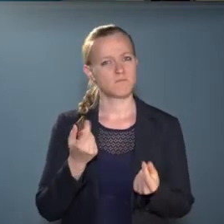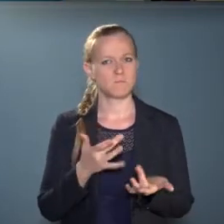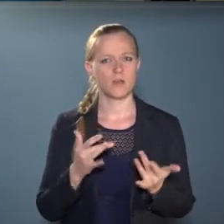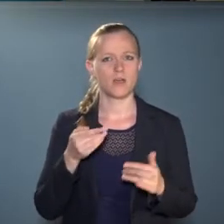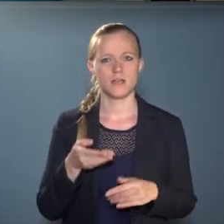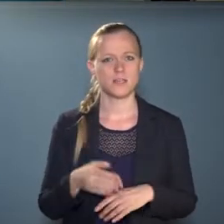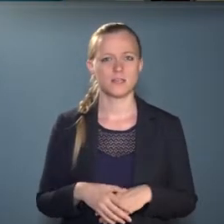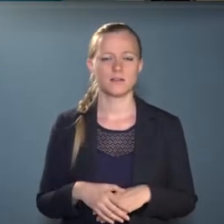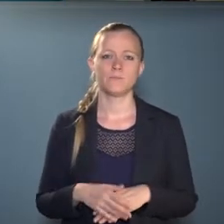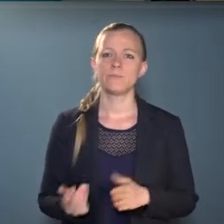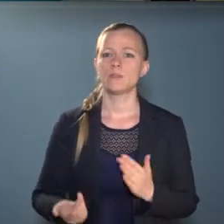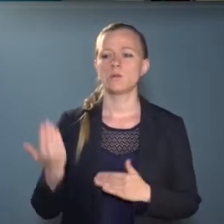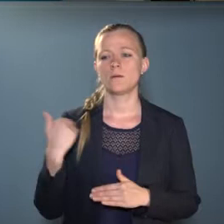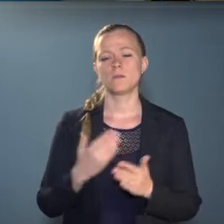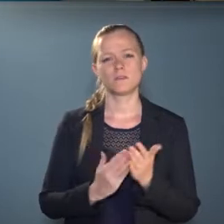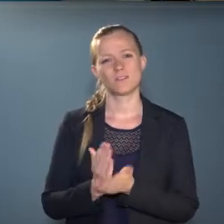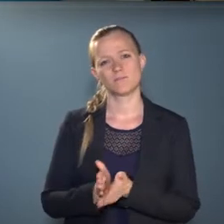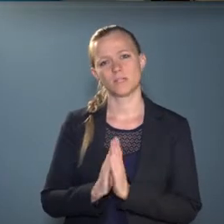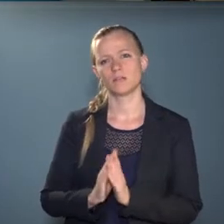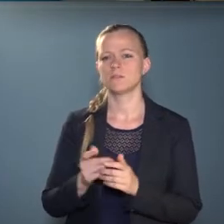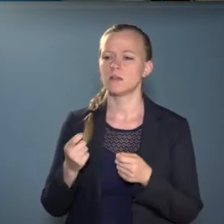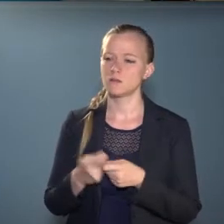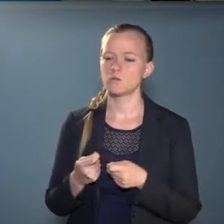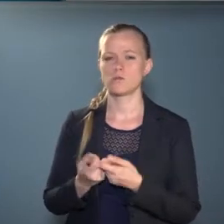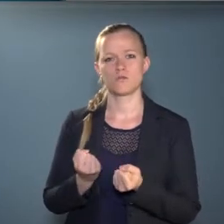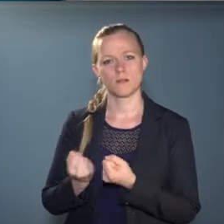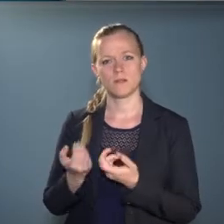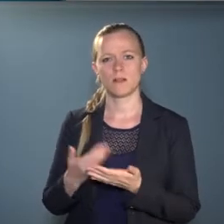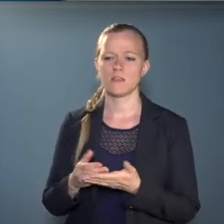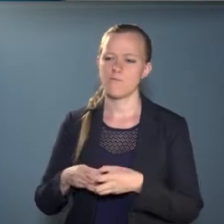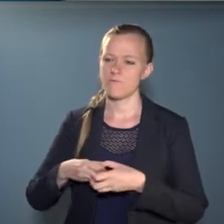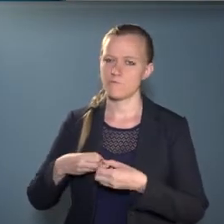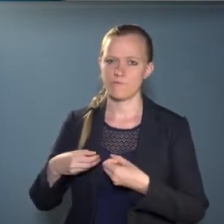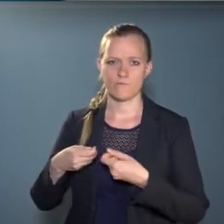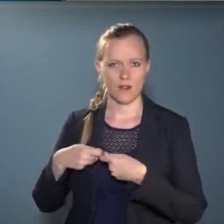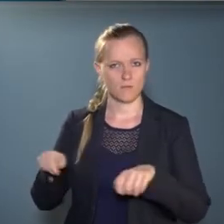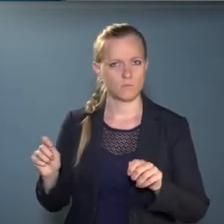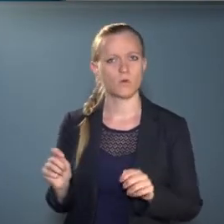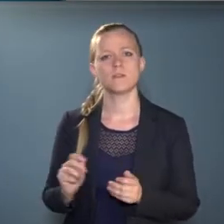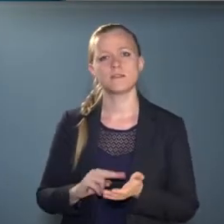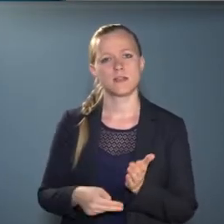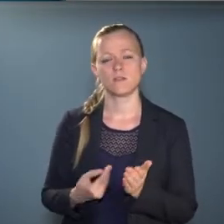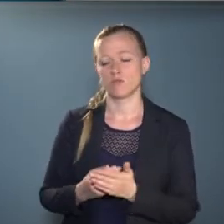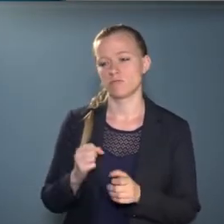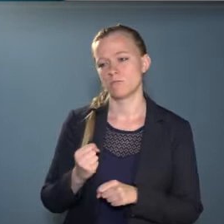ezzel? A korábbi szolgáltató kért, hogy közös megegyezéssel bontsuk fel a szerződést, amit megtettünk, hiszen